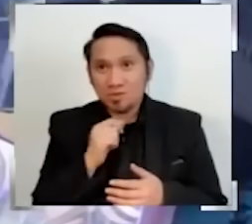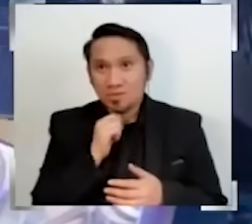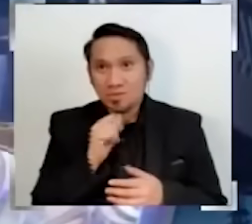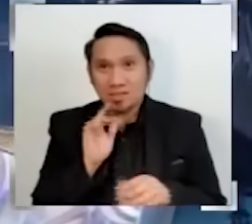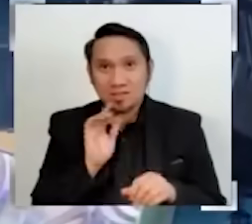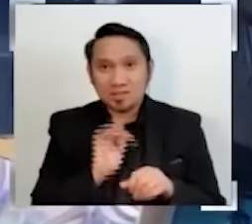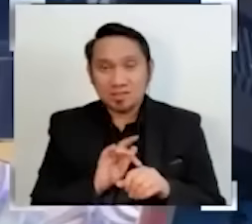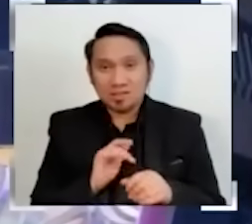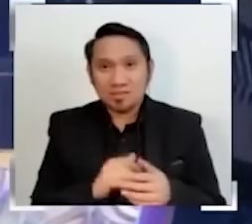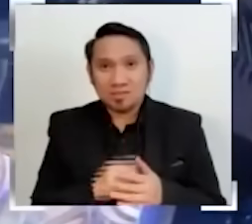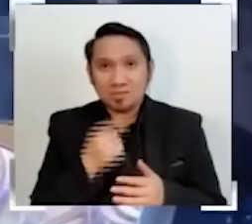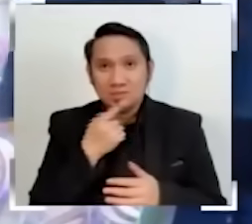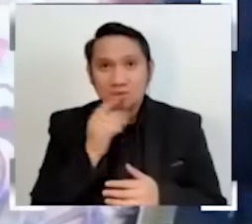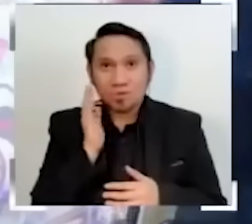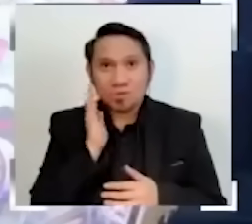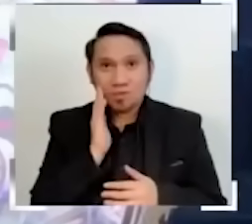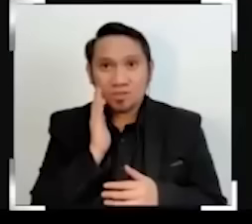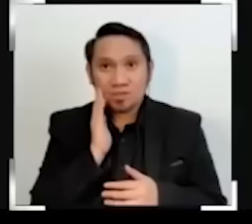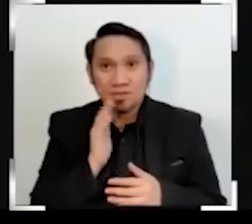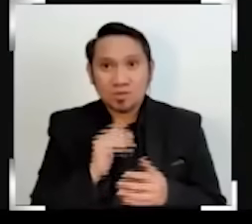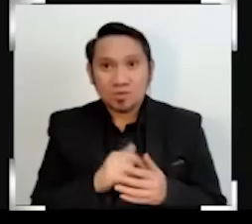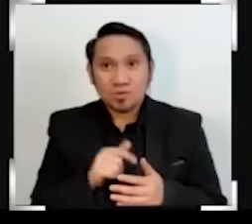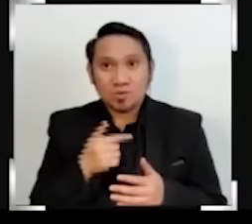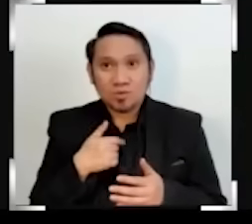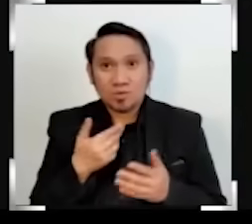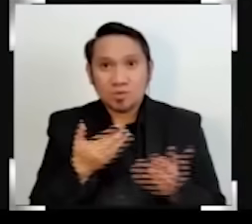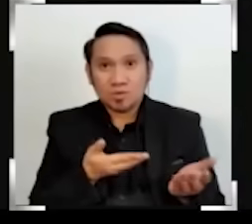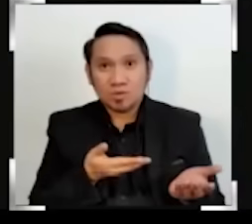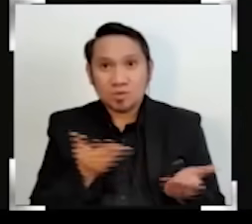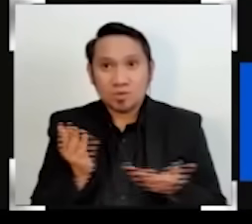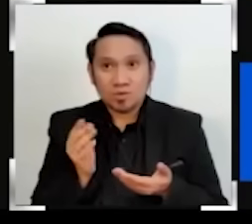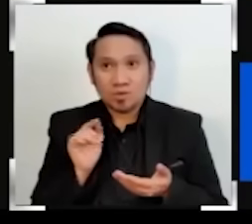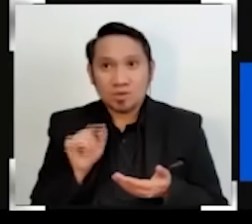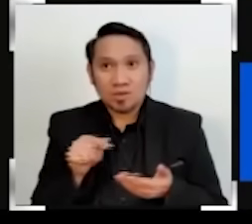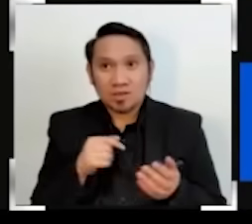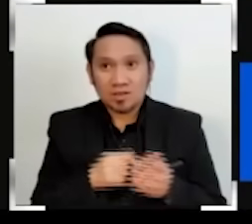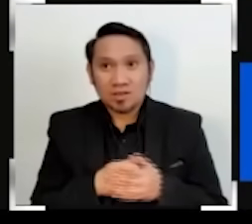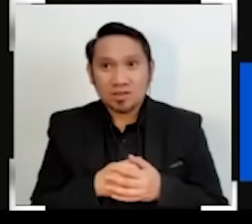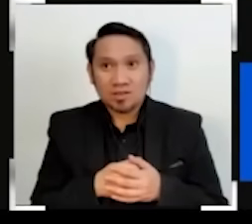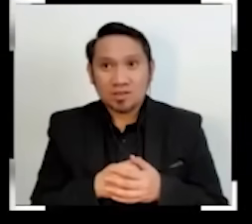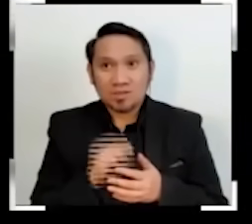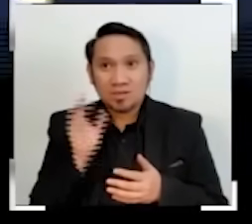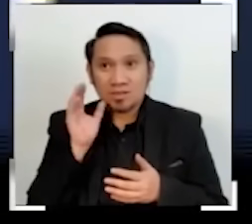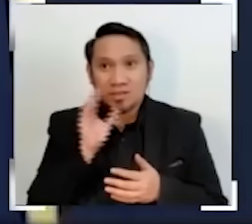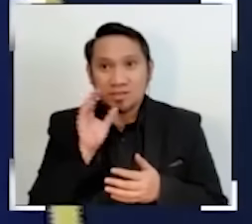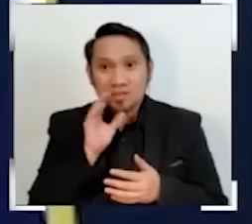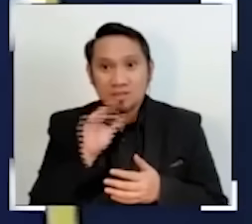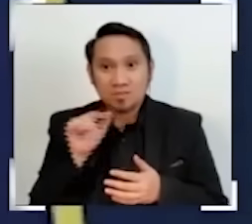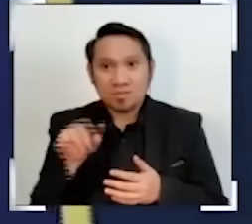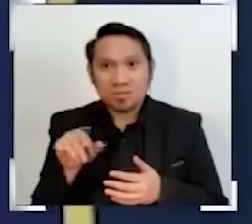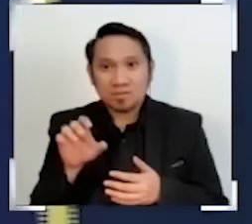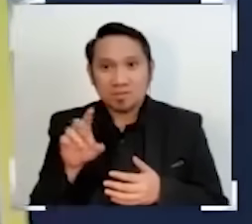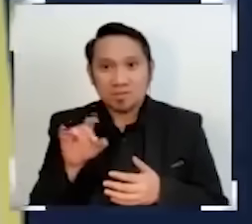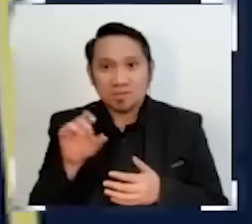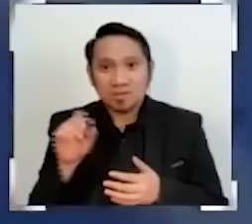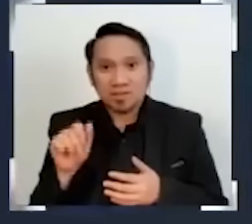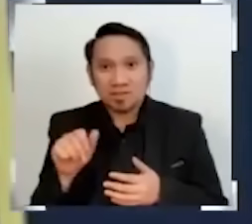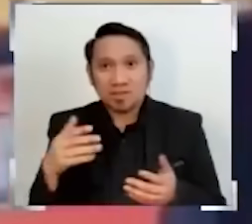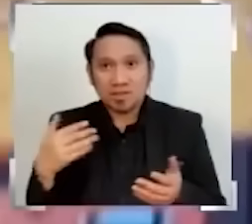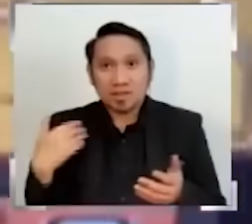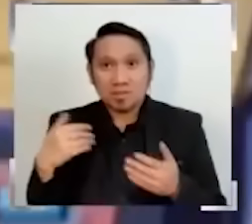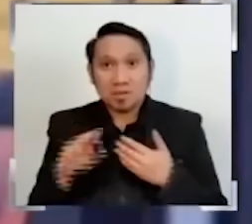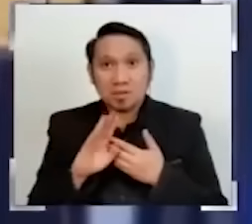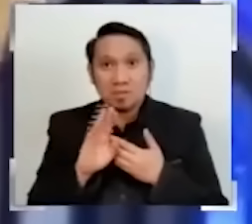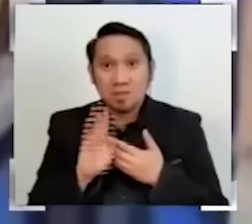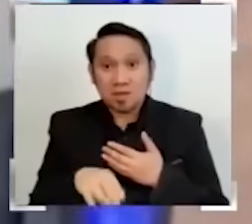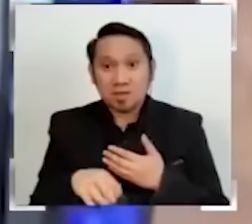po kasi ako, kaya po pinalapit ko na lang po si Roach. Ako po yung naghanap kina Ate Eliza. Pagbalik ng cellphone, agad